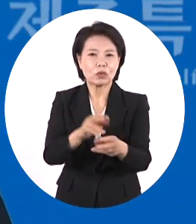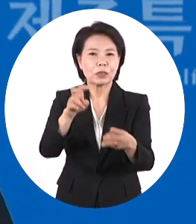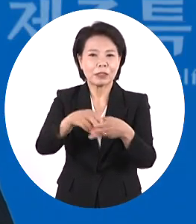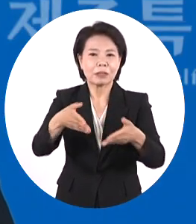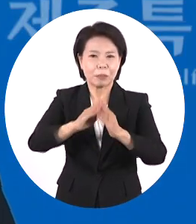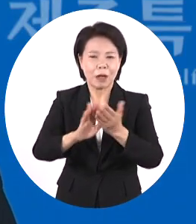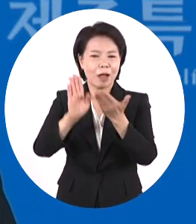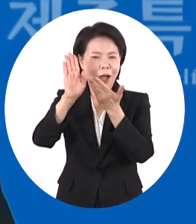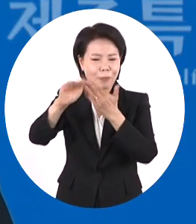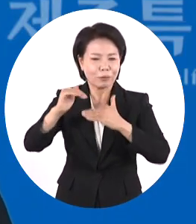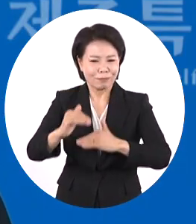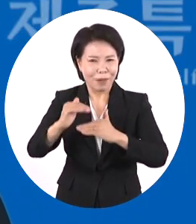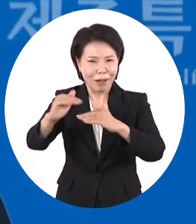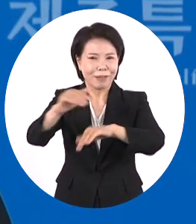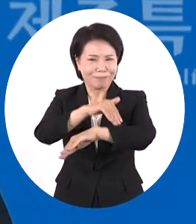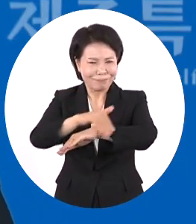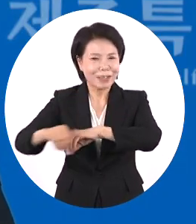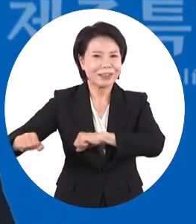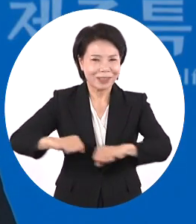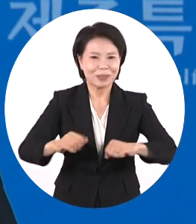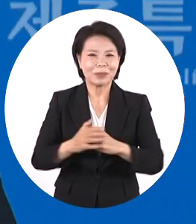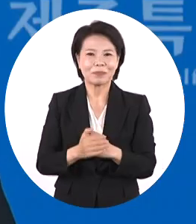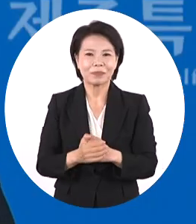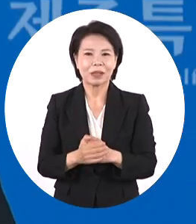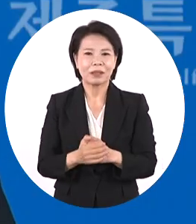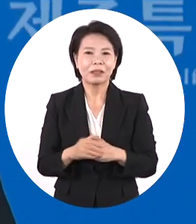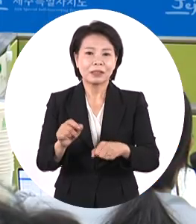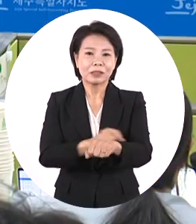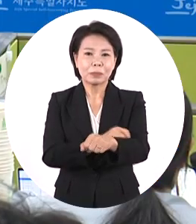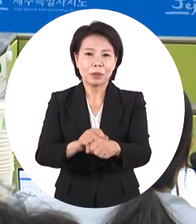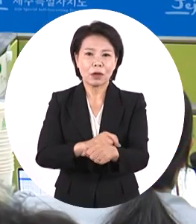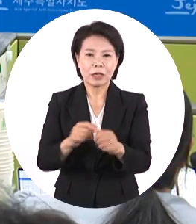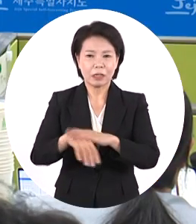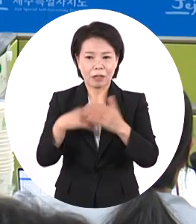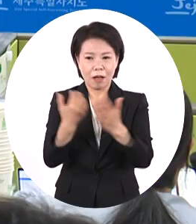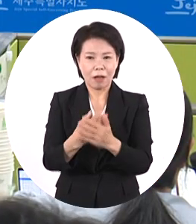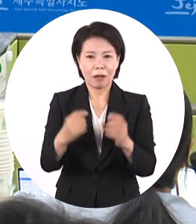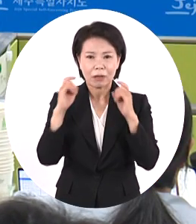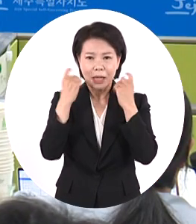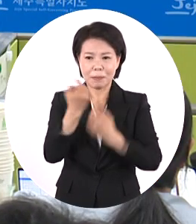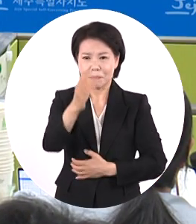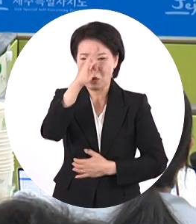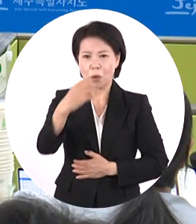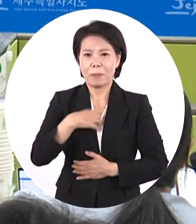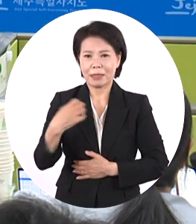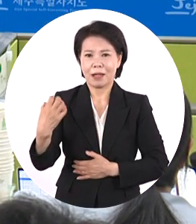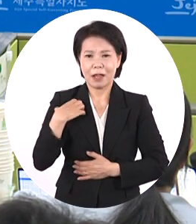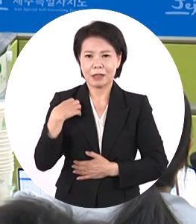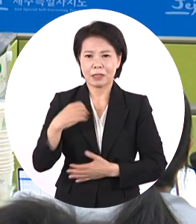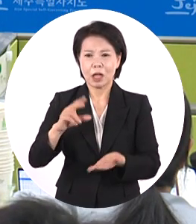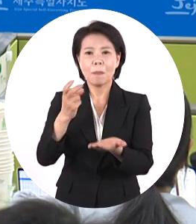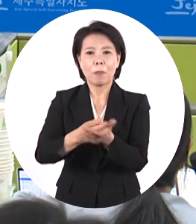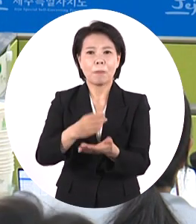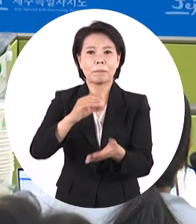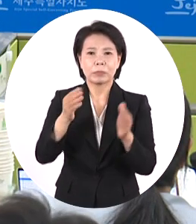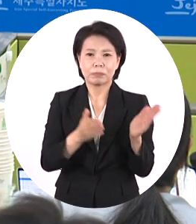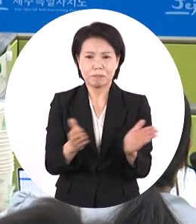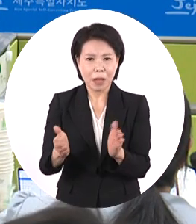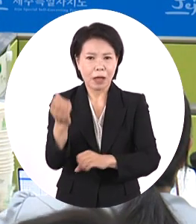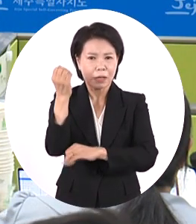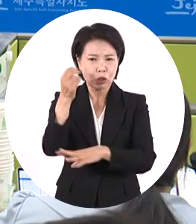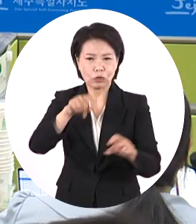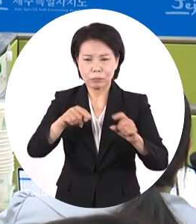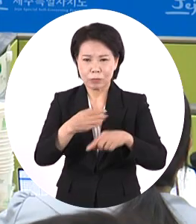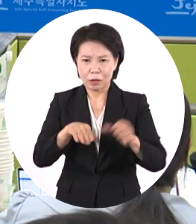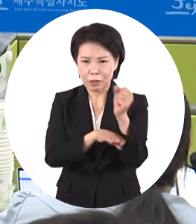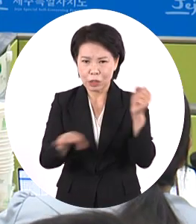등 후속 절차의 속도를 내고 있는데요. 특히 주치 의료기관 기준 마련, 성과 평가